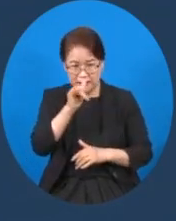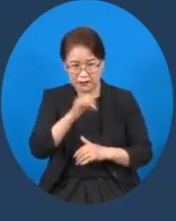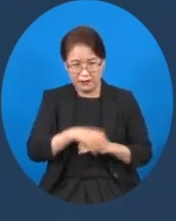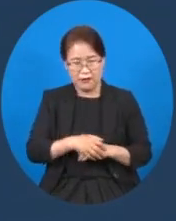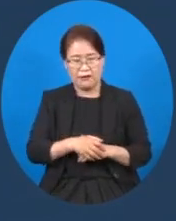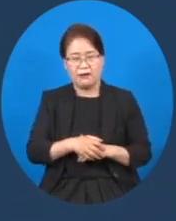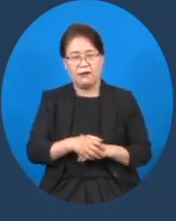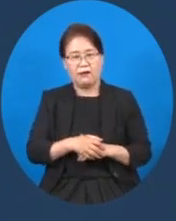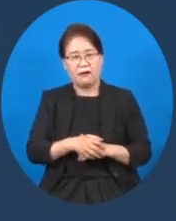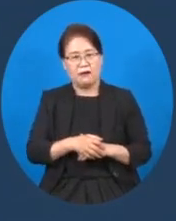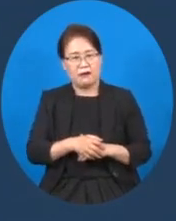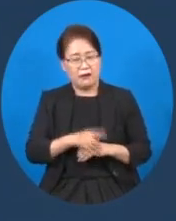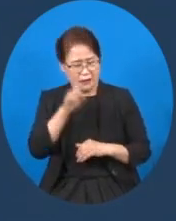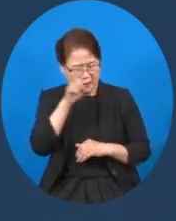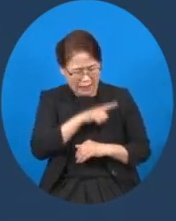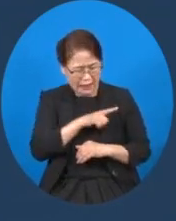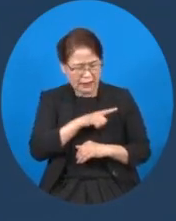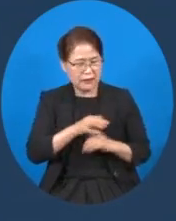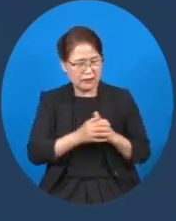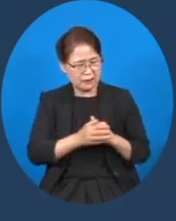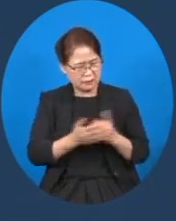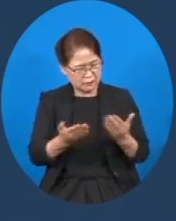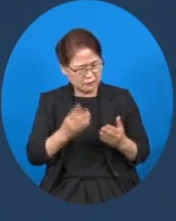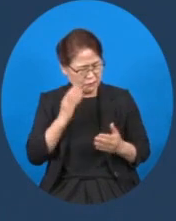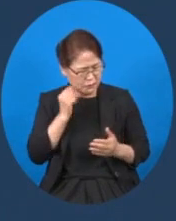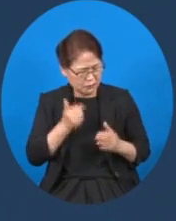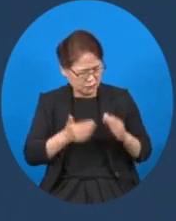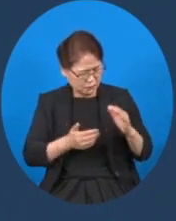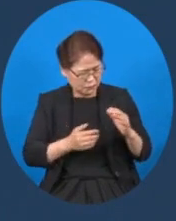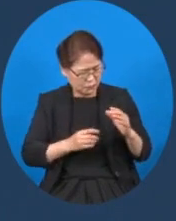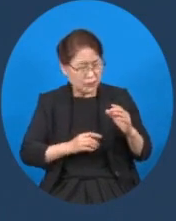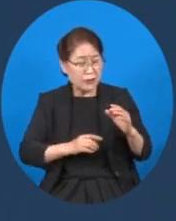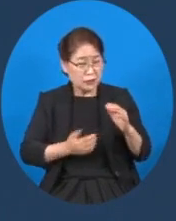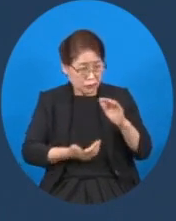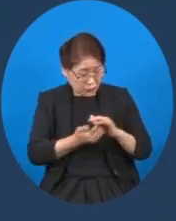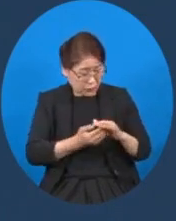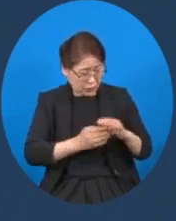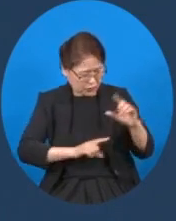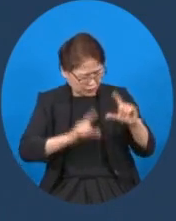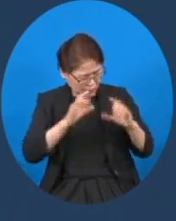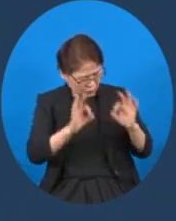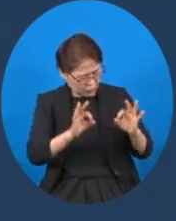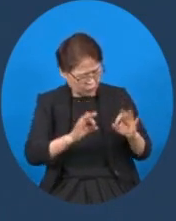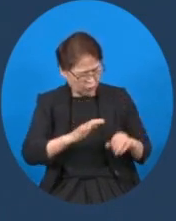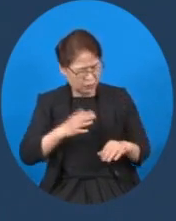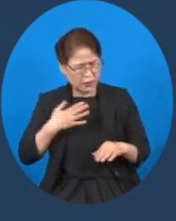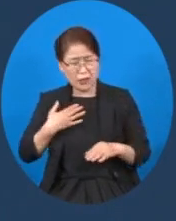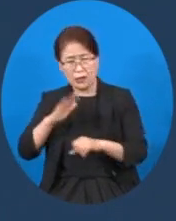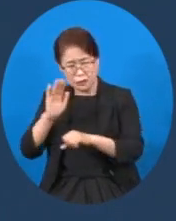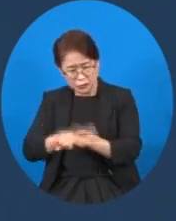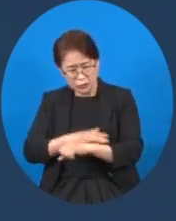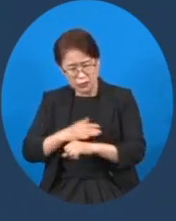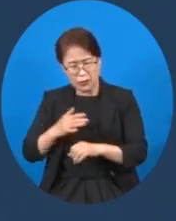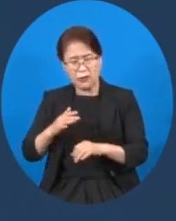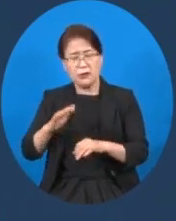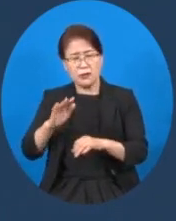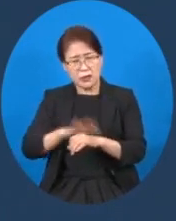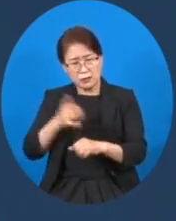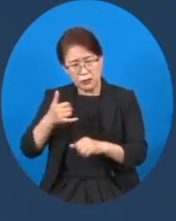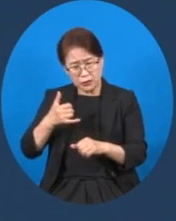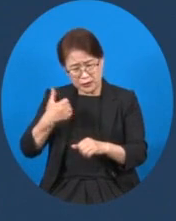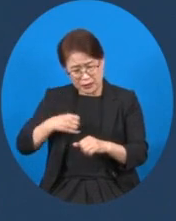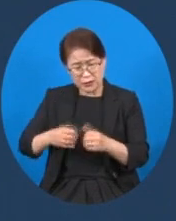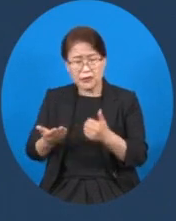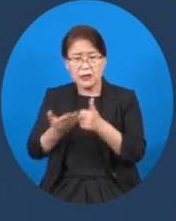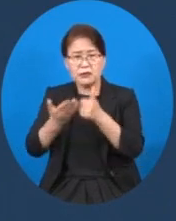그래서 우리가 그것을 악인의 형통을 바라보면서 흔들릴 때가 얼마나 많아요. 내가 잘못하고 있는 거 아닌가? 내가 지금 우리 아이를 잘못된 길로 인도하고 있는 것이